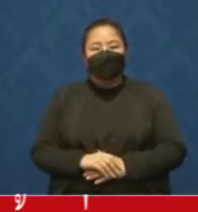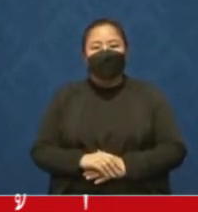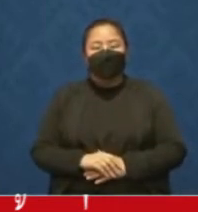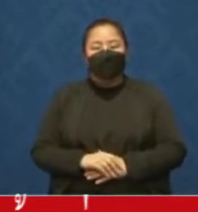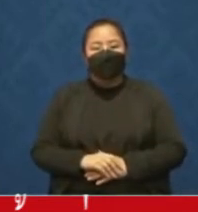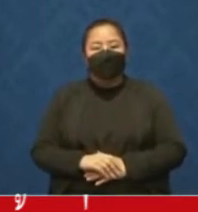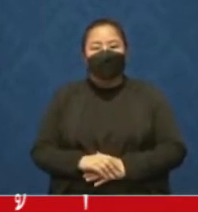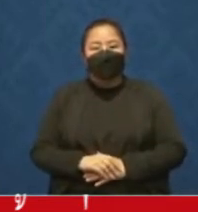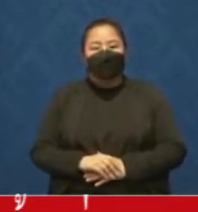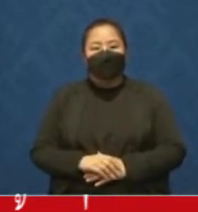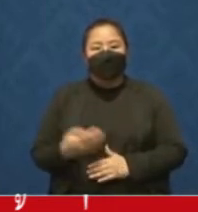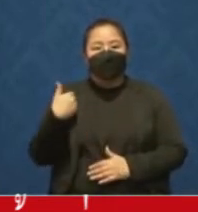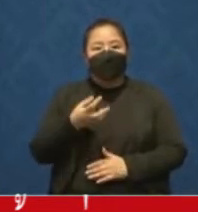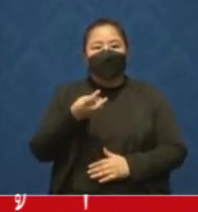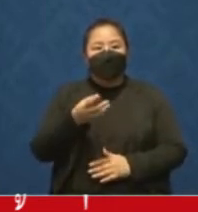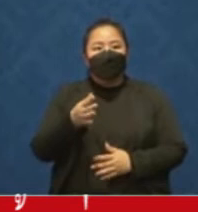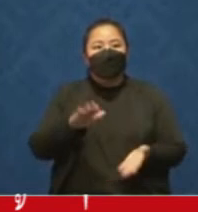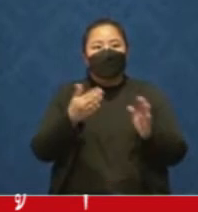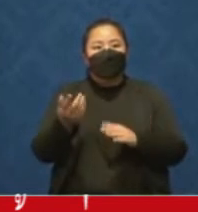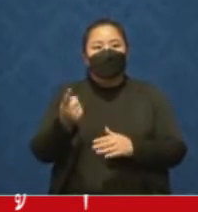ารว่ามากกวา 50,000 คนต่ไปครับ